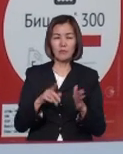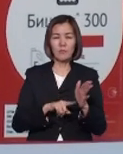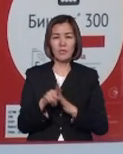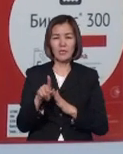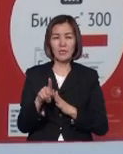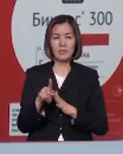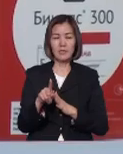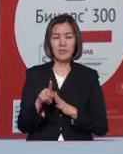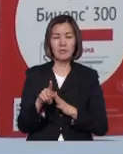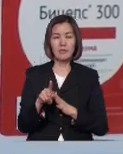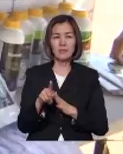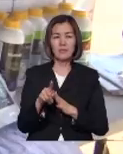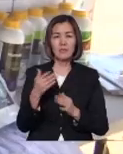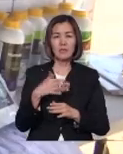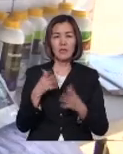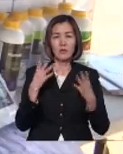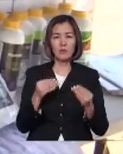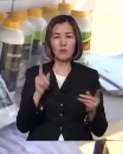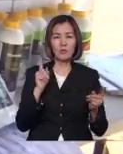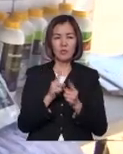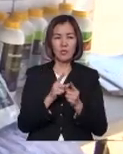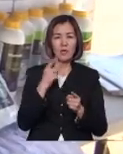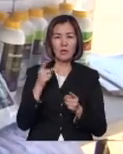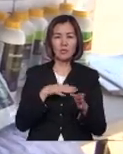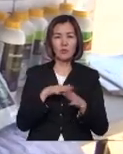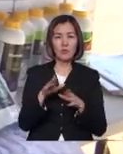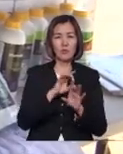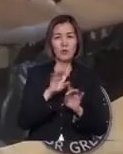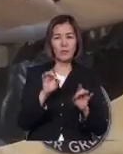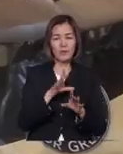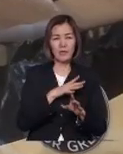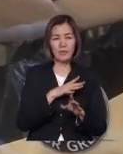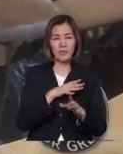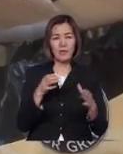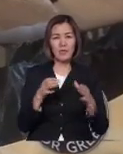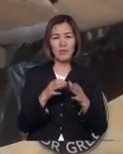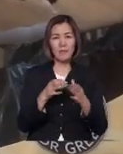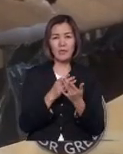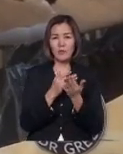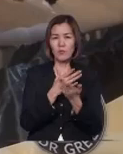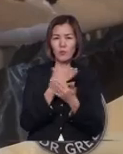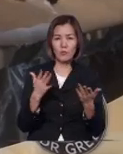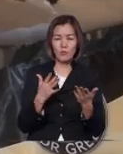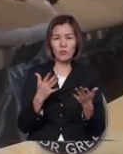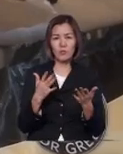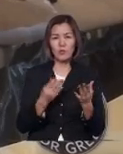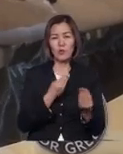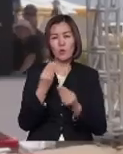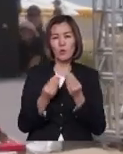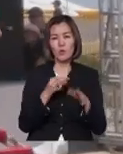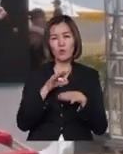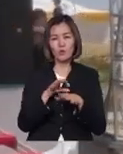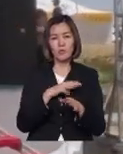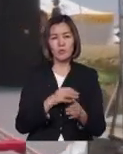Ол жайында сала мамандары дала күніне жиналған шаруаларға толық мағлұмат бере отырып, компанияның өнімдеріне ұтыс ойынын өткізді.